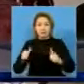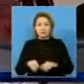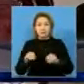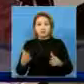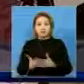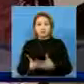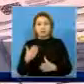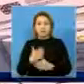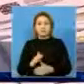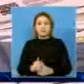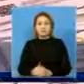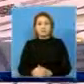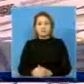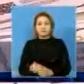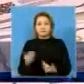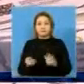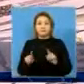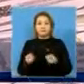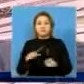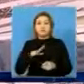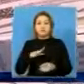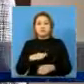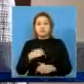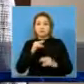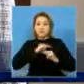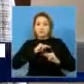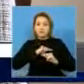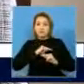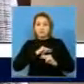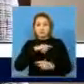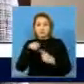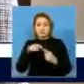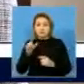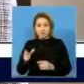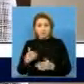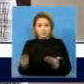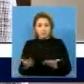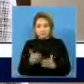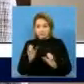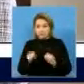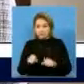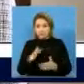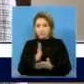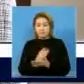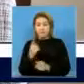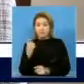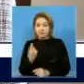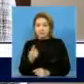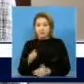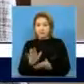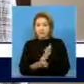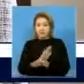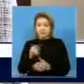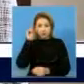артпаса, кемімейді. Неге еңбек етпеске, неге кәсіп етпеске? Ол үшін қандай мүмкіндік бар? Ол үшін біріншіден тегін оқу